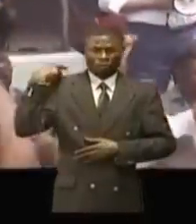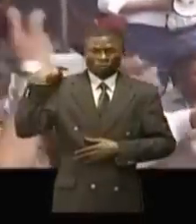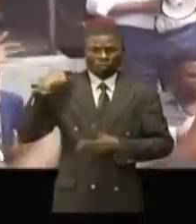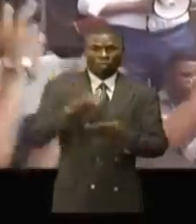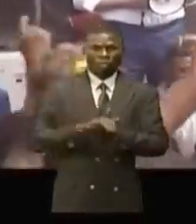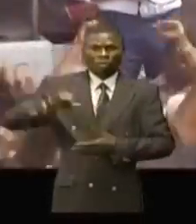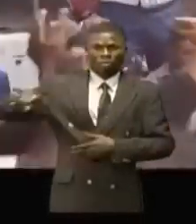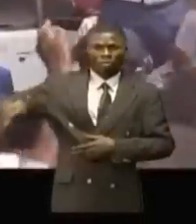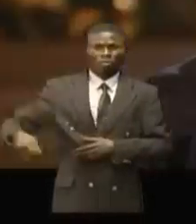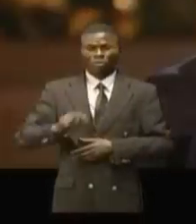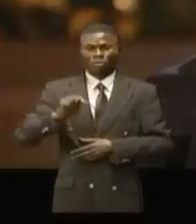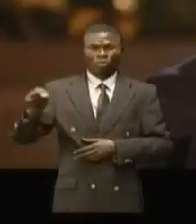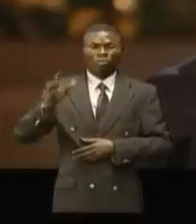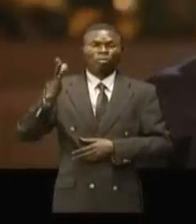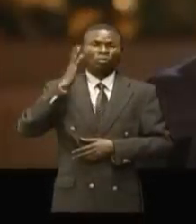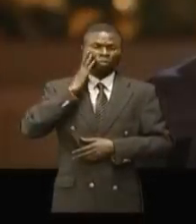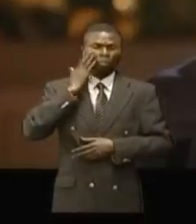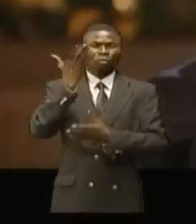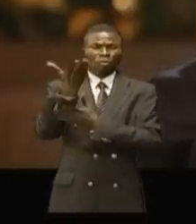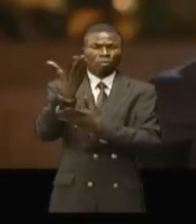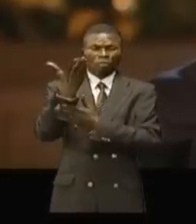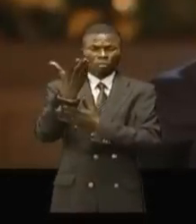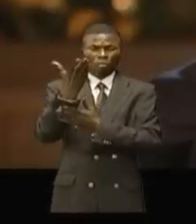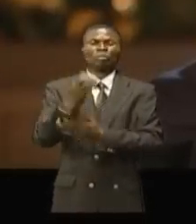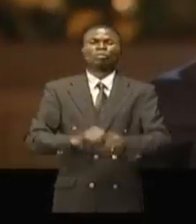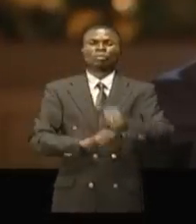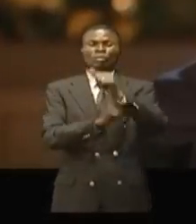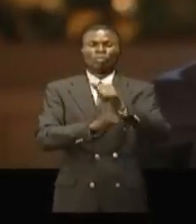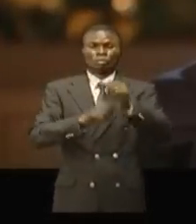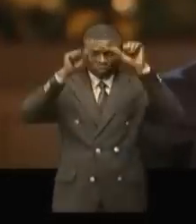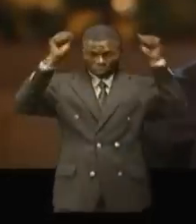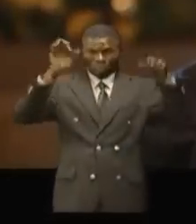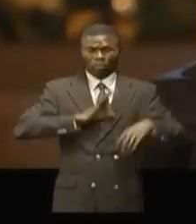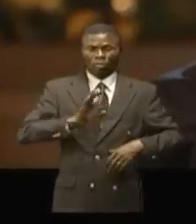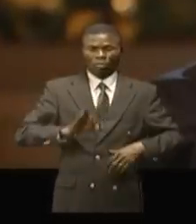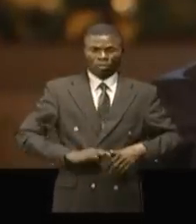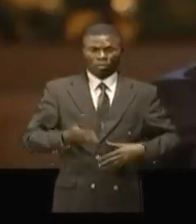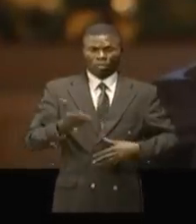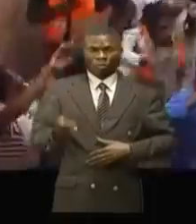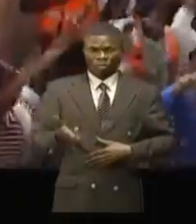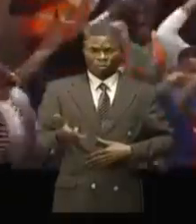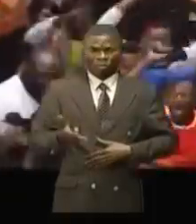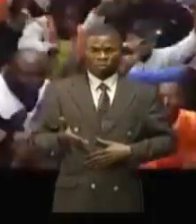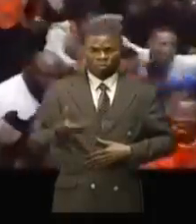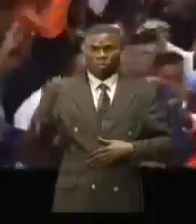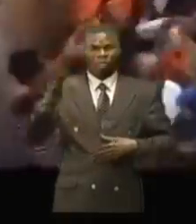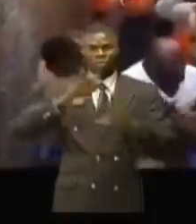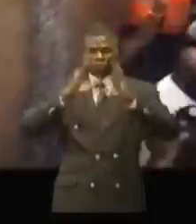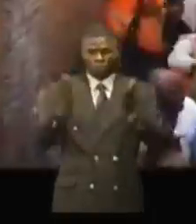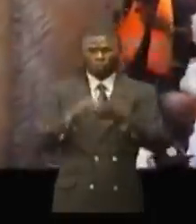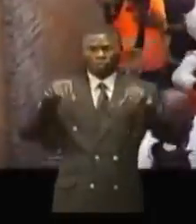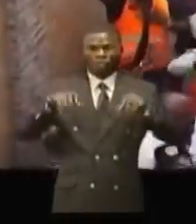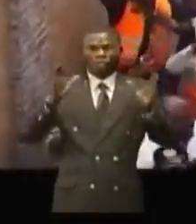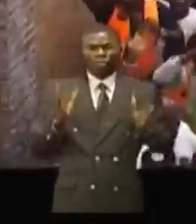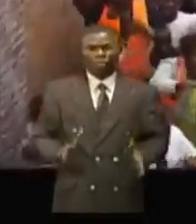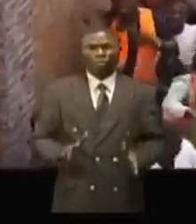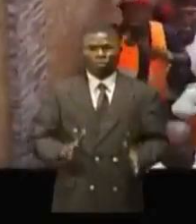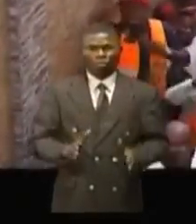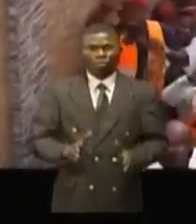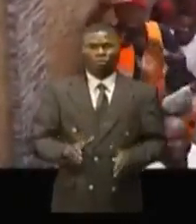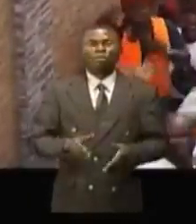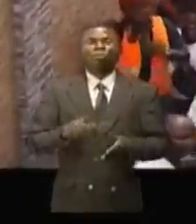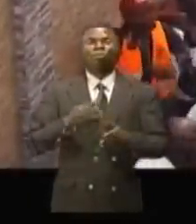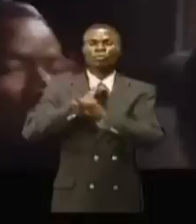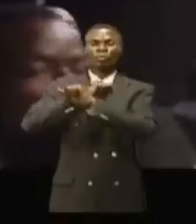Lukulasi Masamba répond à l'appel du chef de l'État, Félix Antoine Tshisekedi Tshilombo, à tous les Congolais dans la sauvegarde